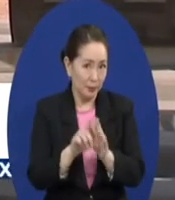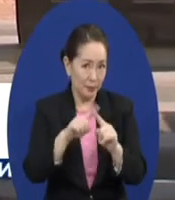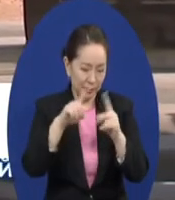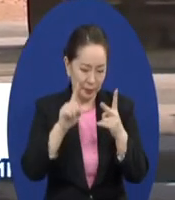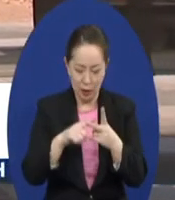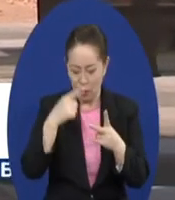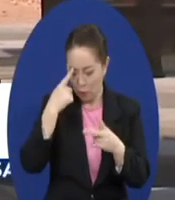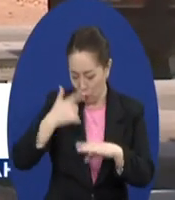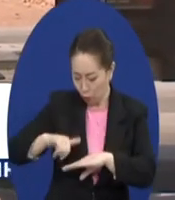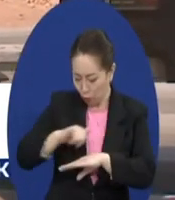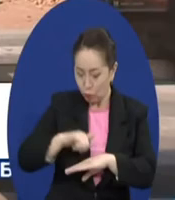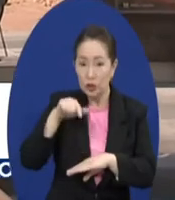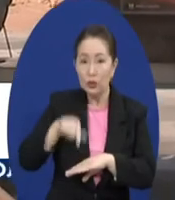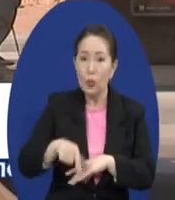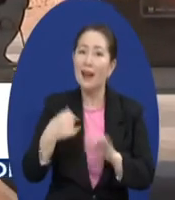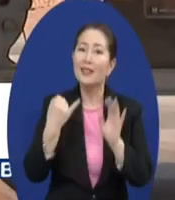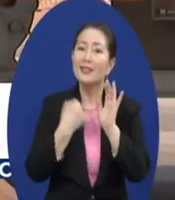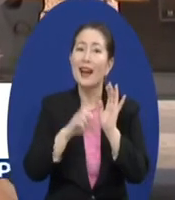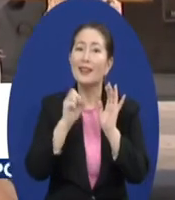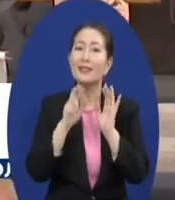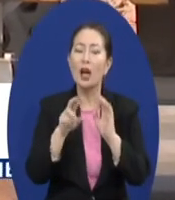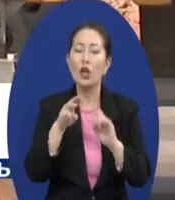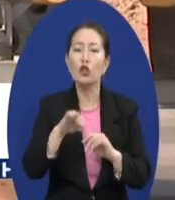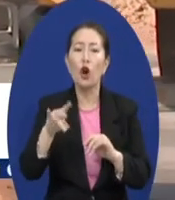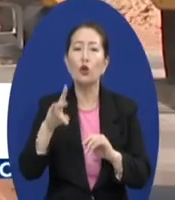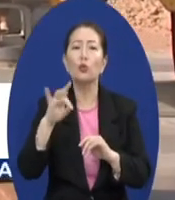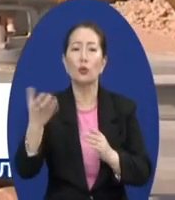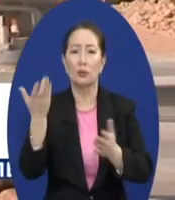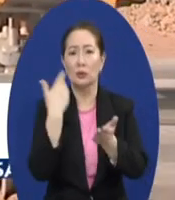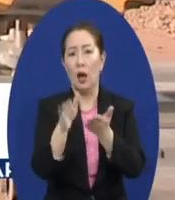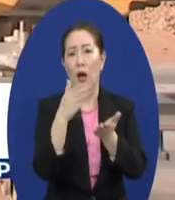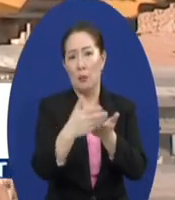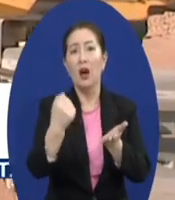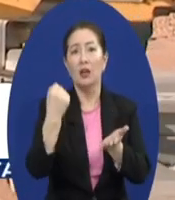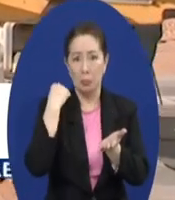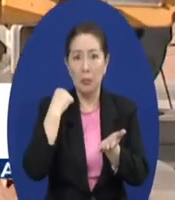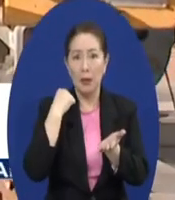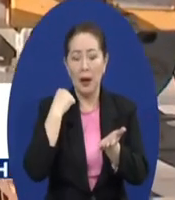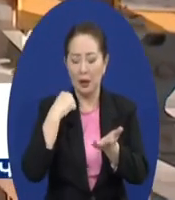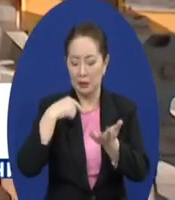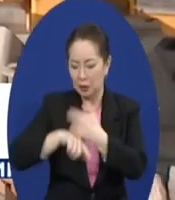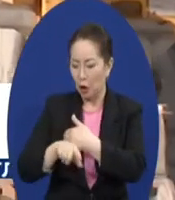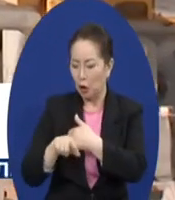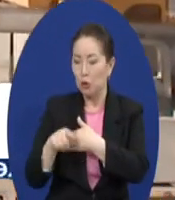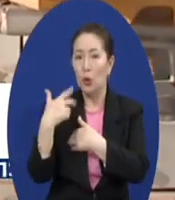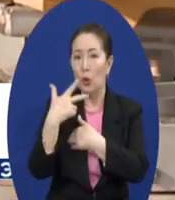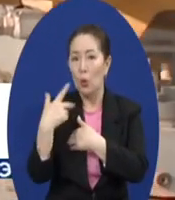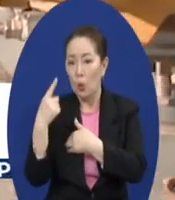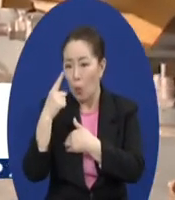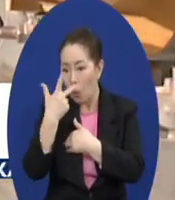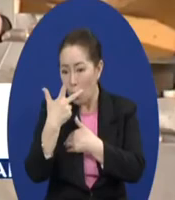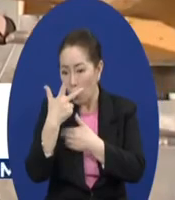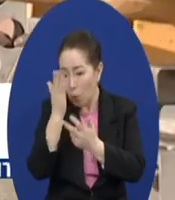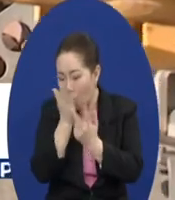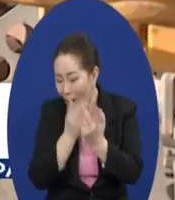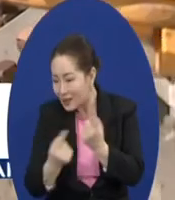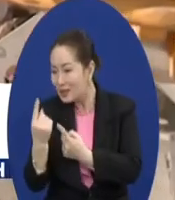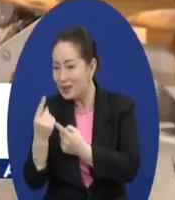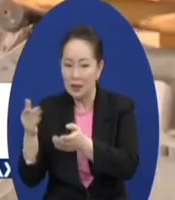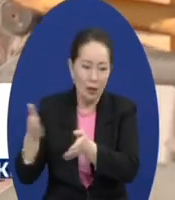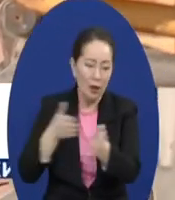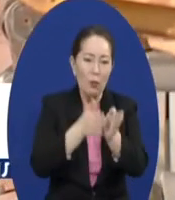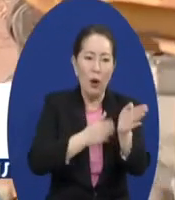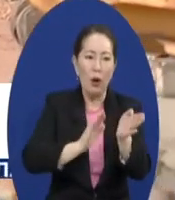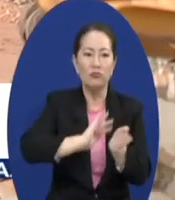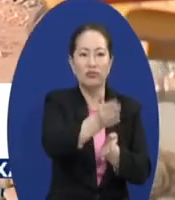жилд 60 сая тонн нүүрс экспортлогддог. За тухайн нүүрсний 3-ны 1-ийг нь одоо зүүн баян ханги чиглэлийн төмөр